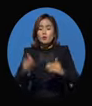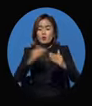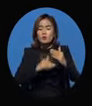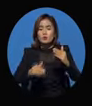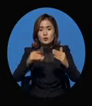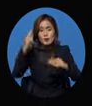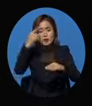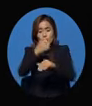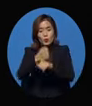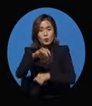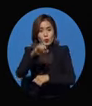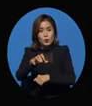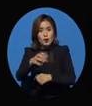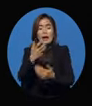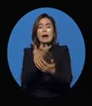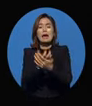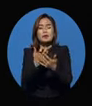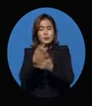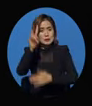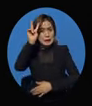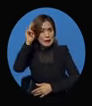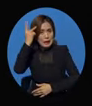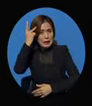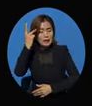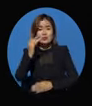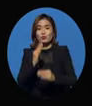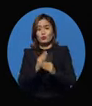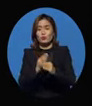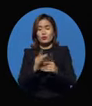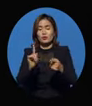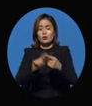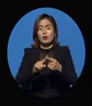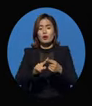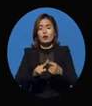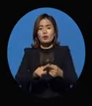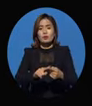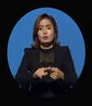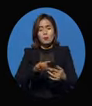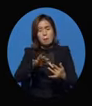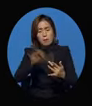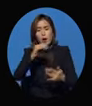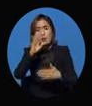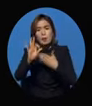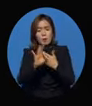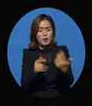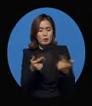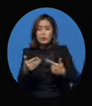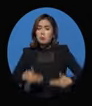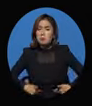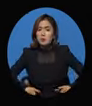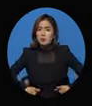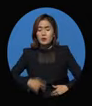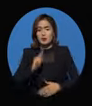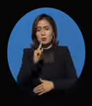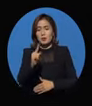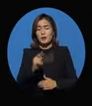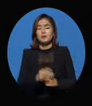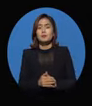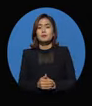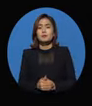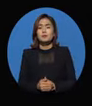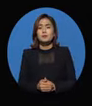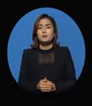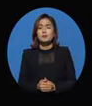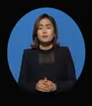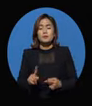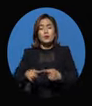연구소의 안으로 서는 착각 5 알고 있었기 때문에 일어난 들이 된다면 조정을 해야 되겠다 이런 말씀을 드렸던 것인데